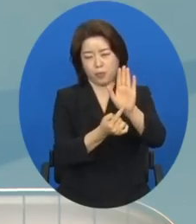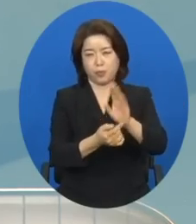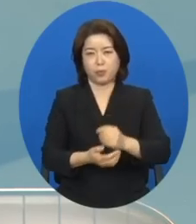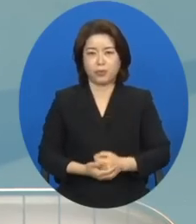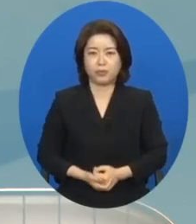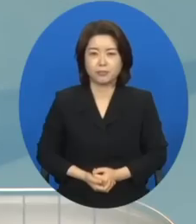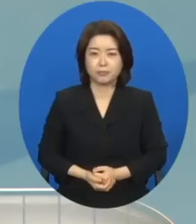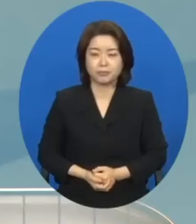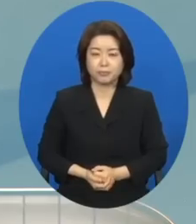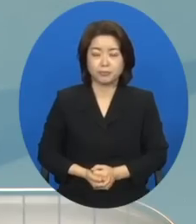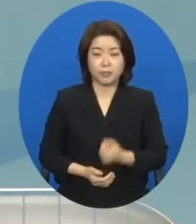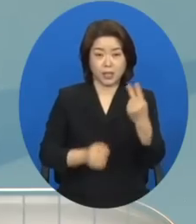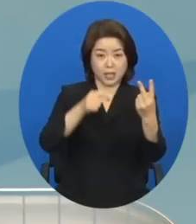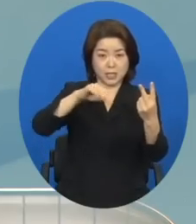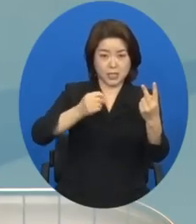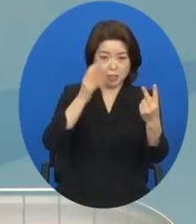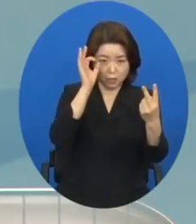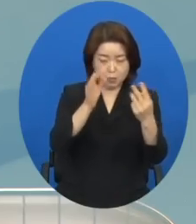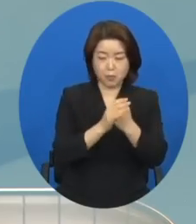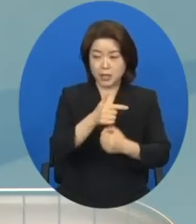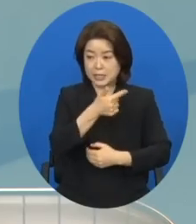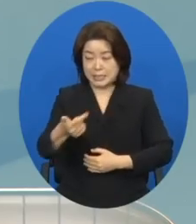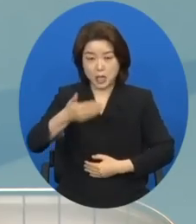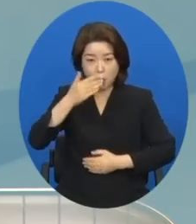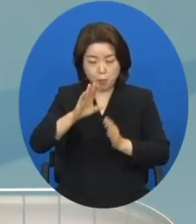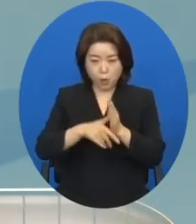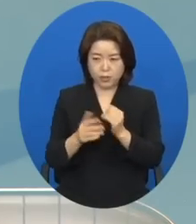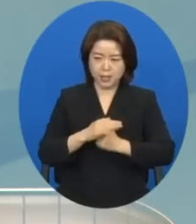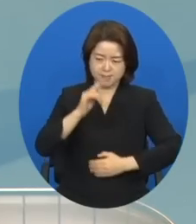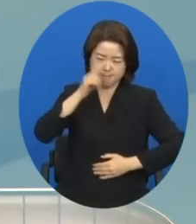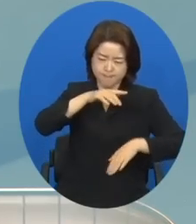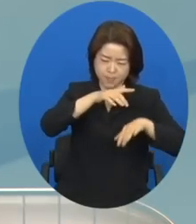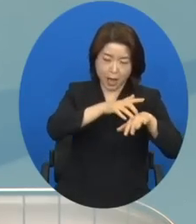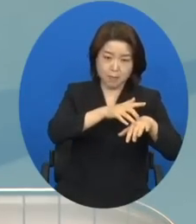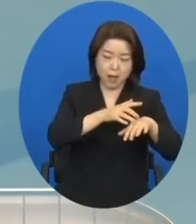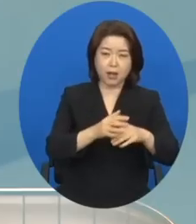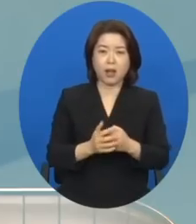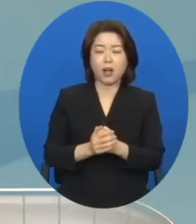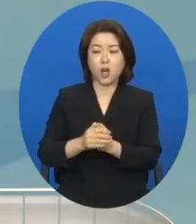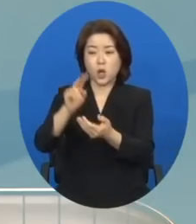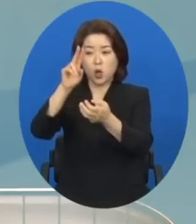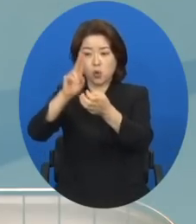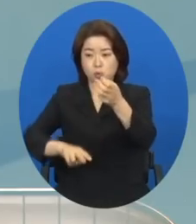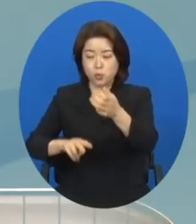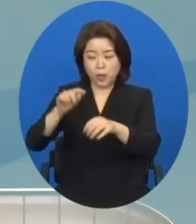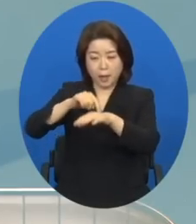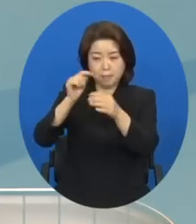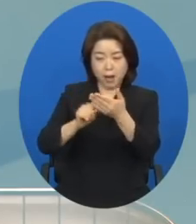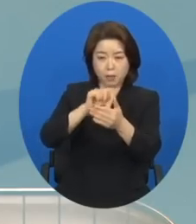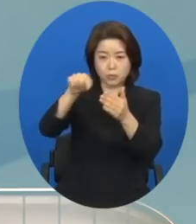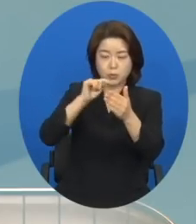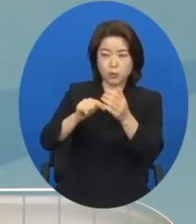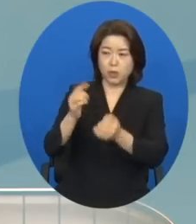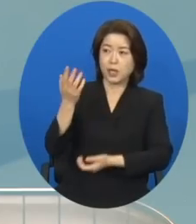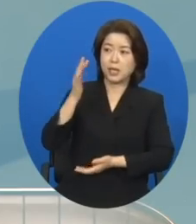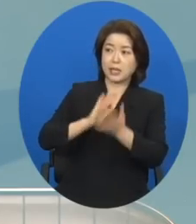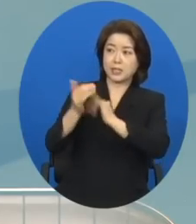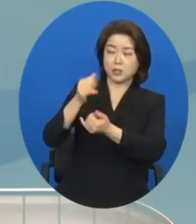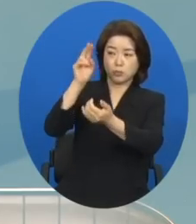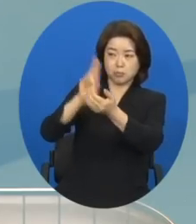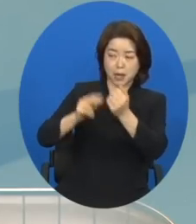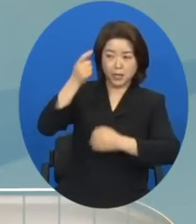표현하셨습니다. 2절에 보니까 저녁을 먹을 때 악마가 유다의 마음속에 예수를 팔아넘길 생각을 불어넣었다라고